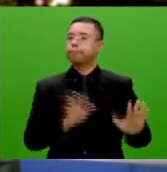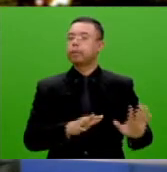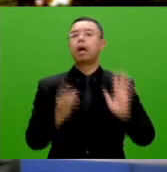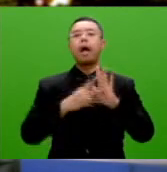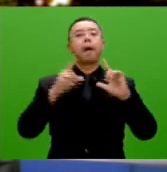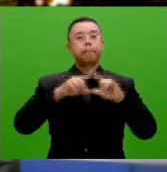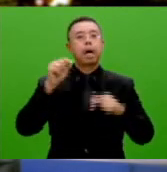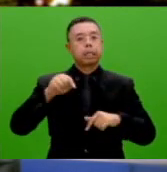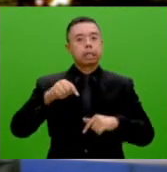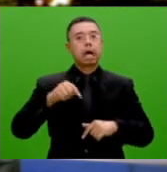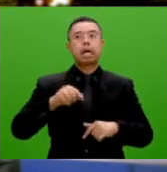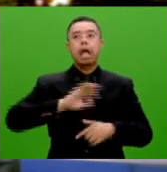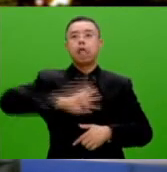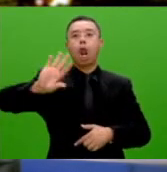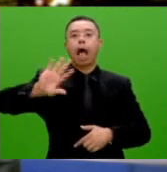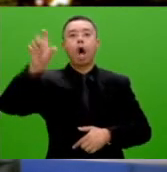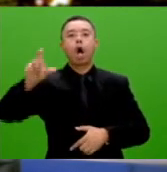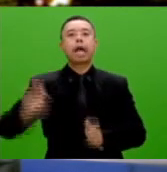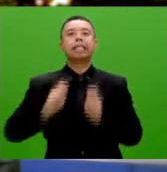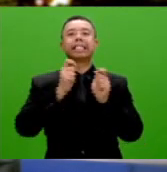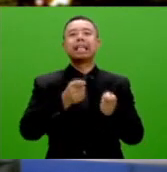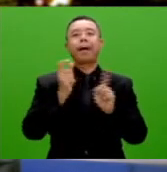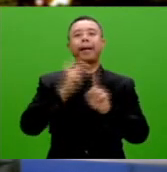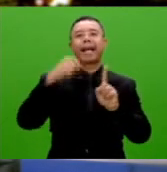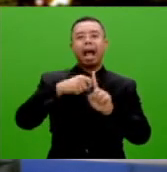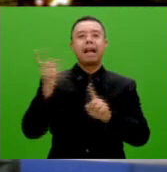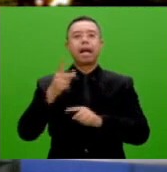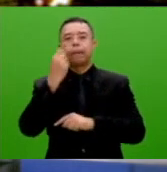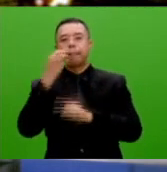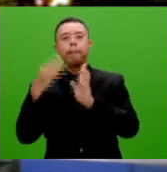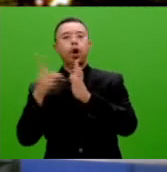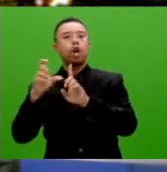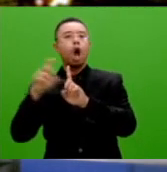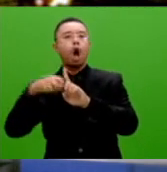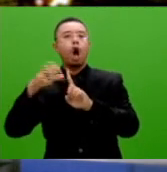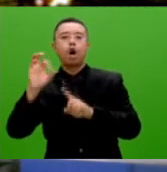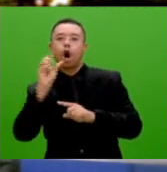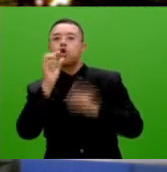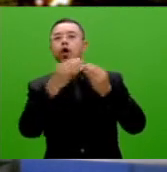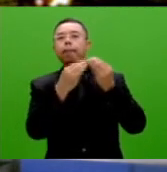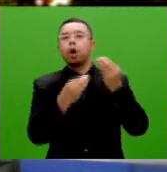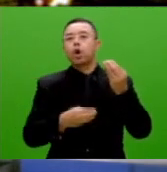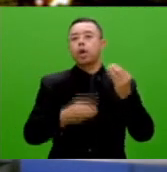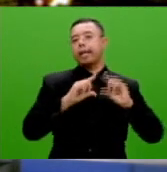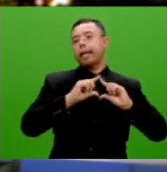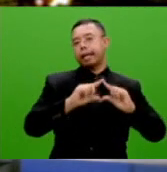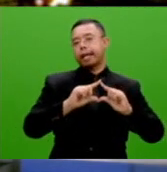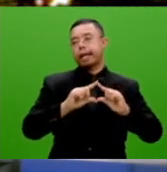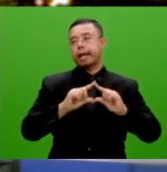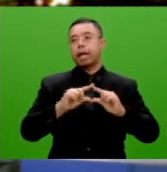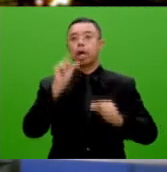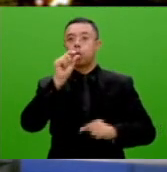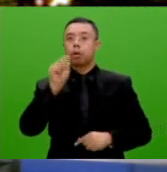Mahkamah Agung menolak peninjauan kembali atau PK yang dilayangkan kubu Muldoko atas kepengurusan Partai Demokrat. Atas putusan tersebut, Ketua Umum Partai Demokrat